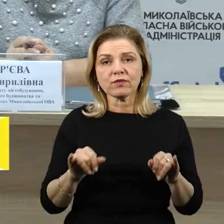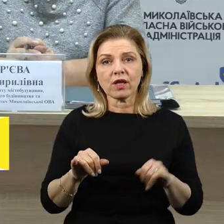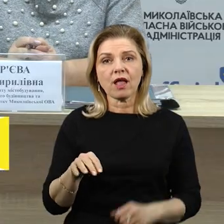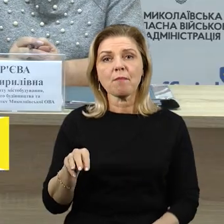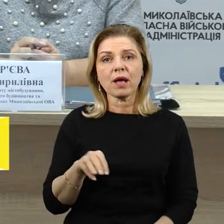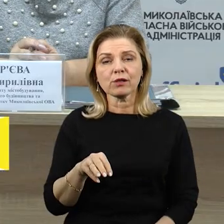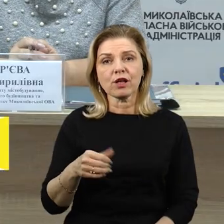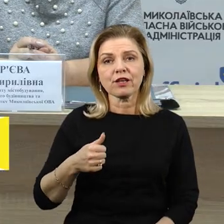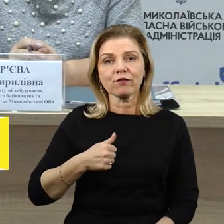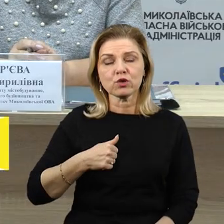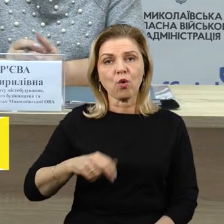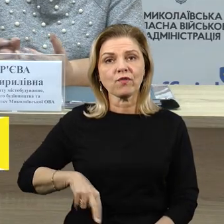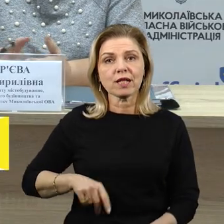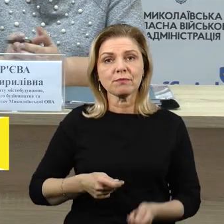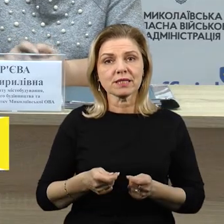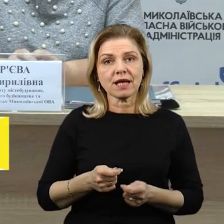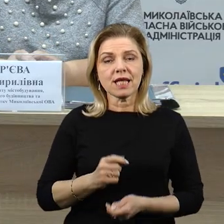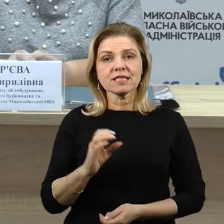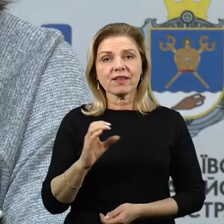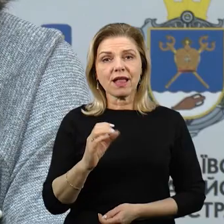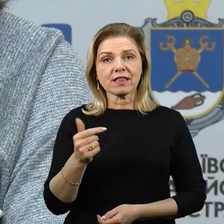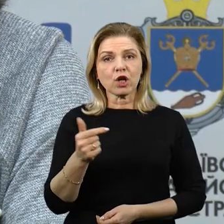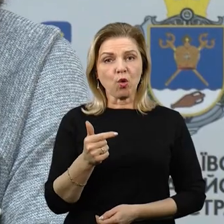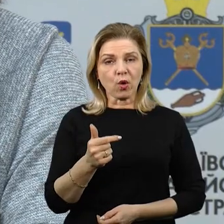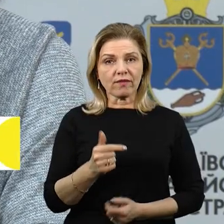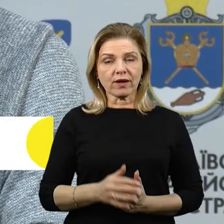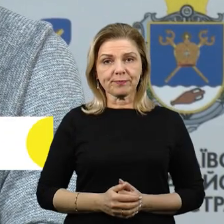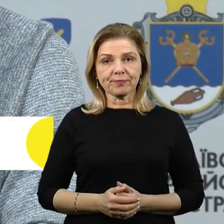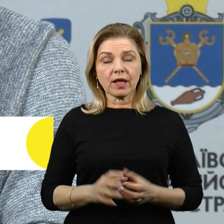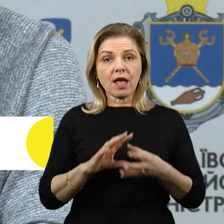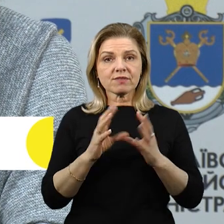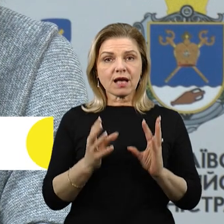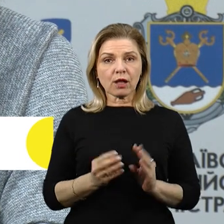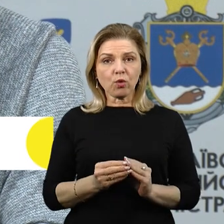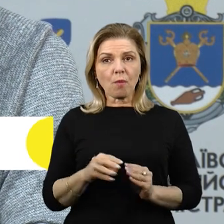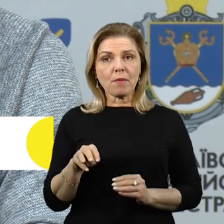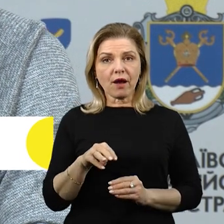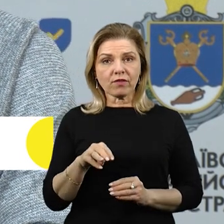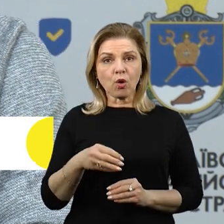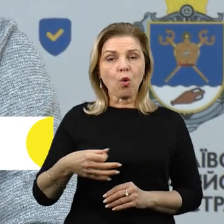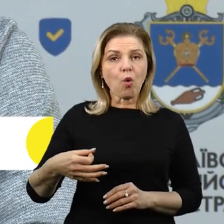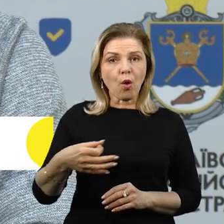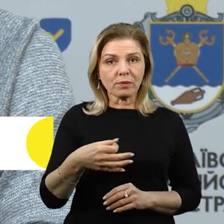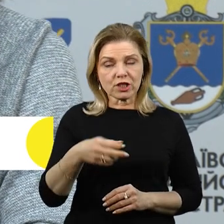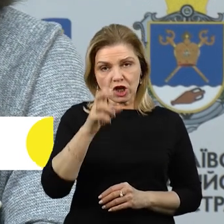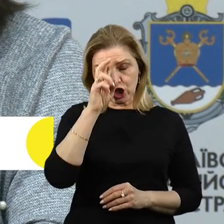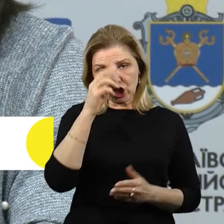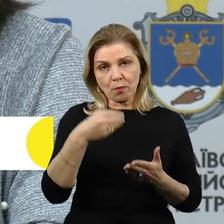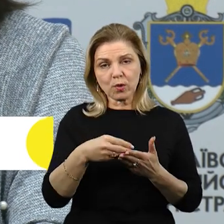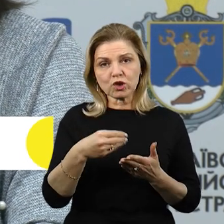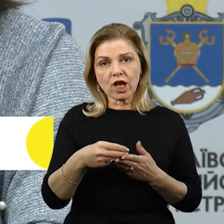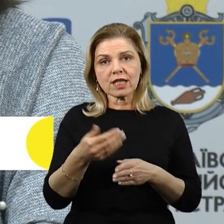обласної військової адміністрації Світлана Григор'єва загалом Миколаївській області з державного бюджету